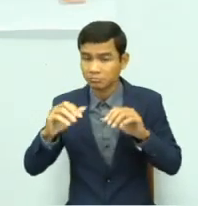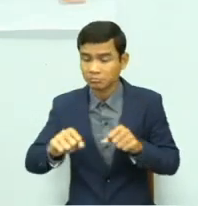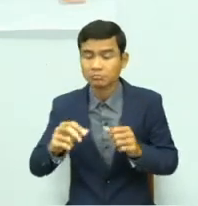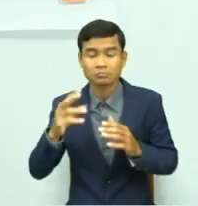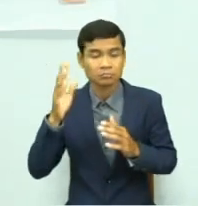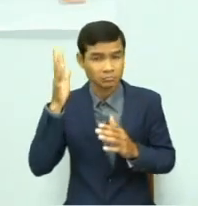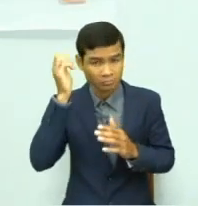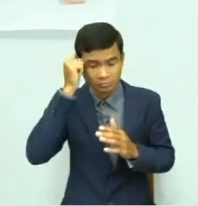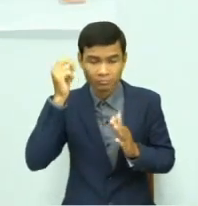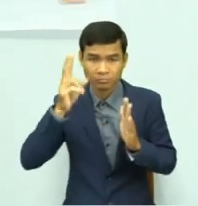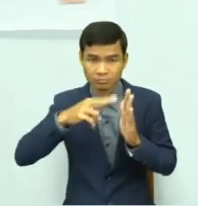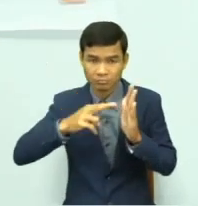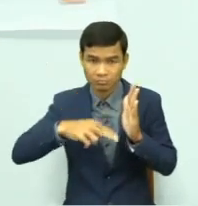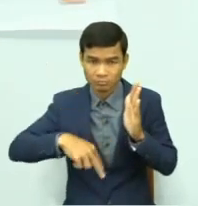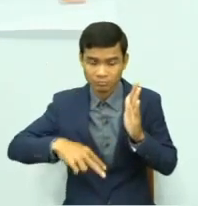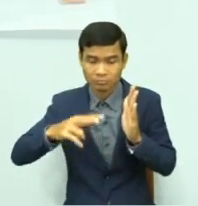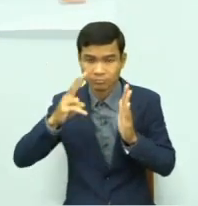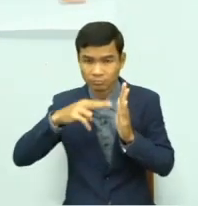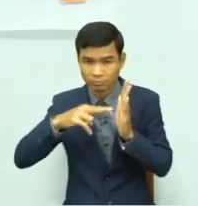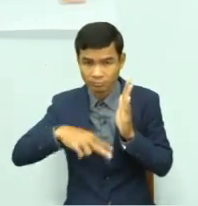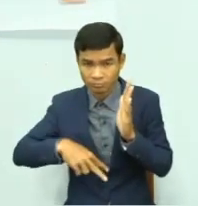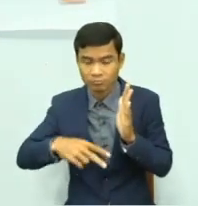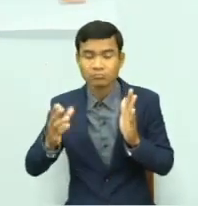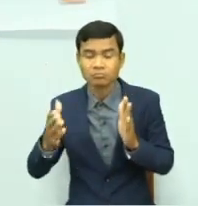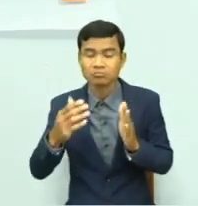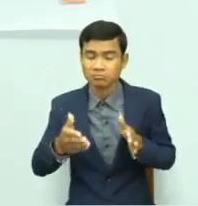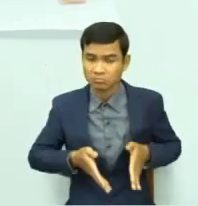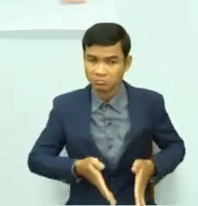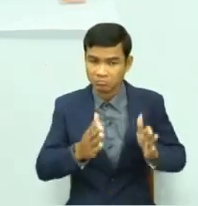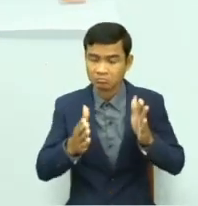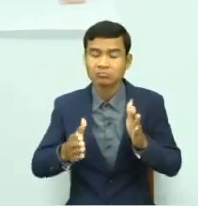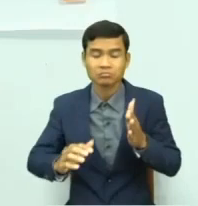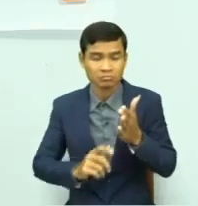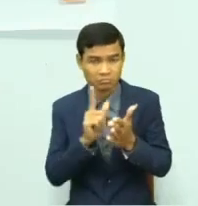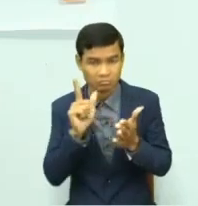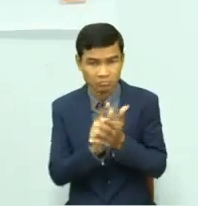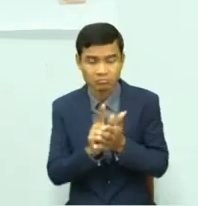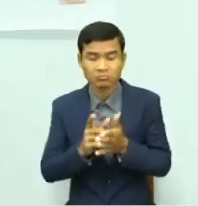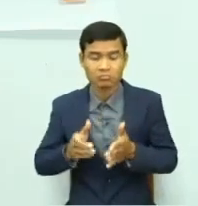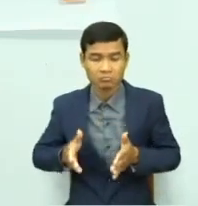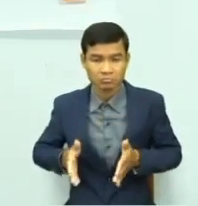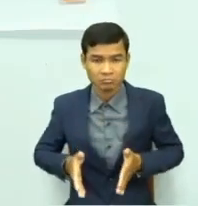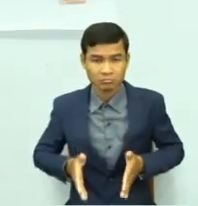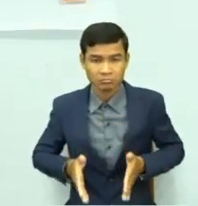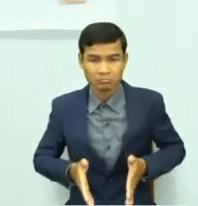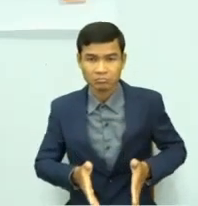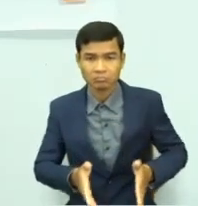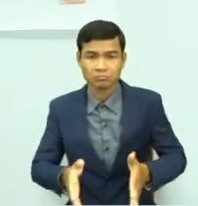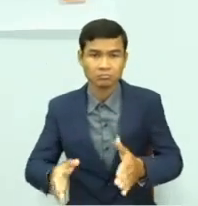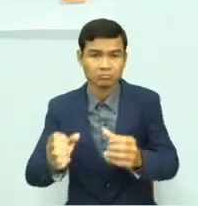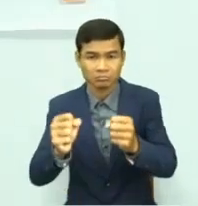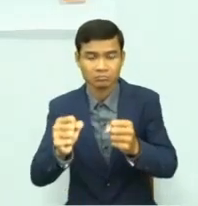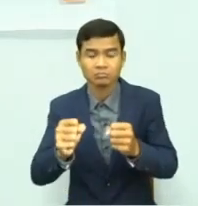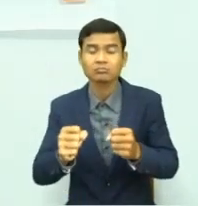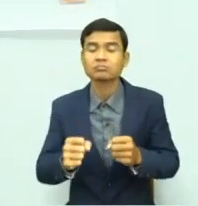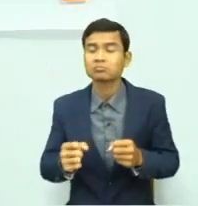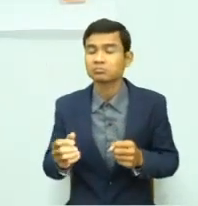bật dưỡng, kì đã thăm mạch tớ con, chà plâu chiết, plâu lung chàm, ảnh chân tớ chàm.